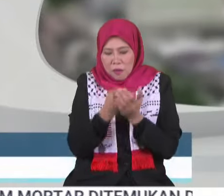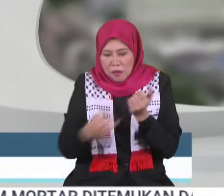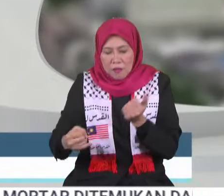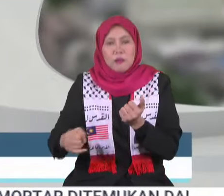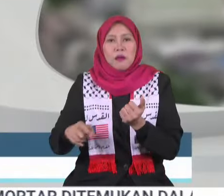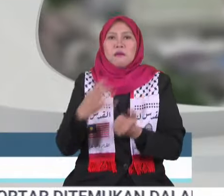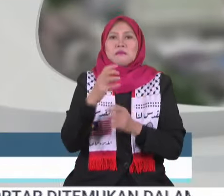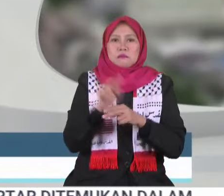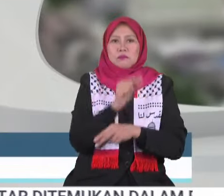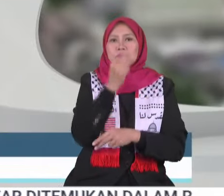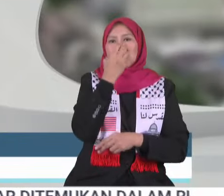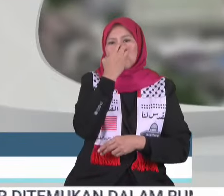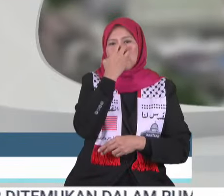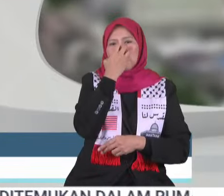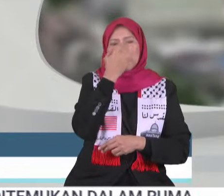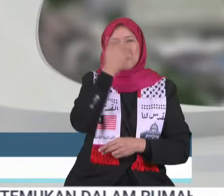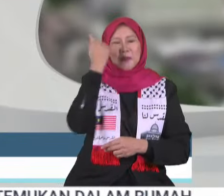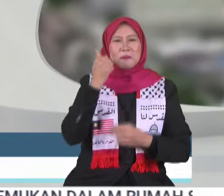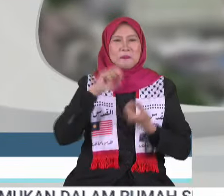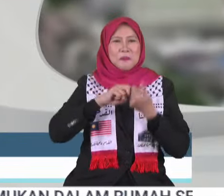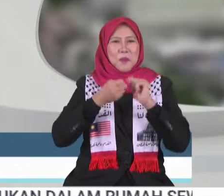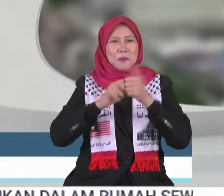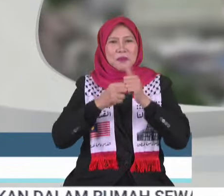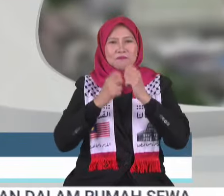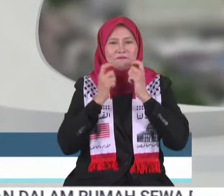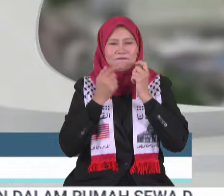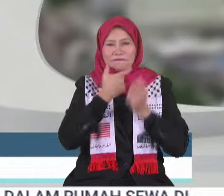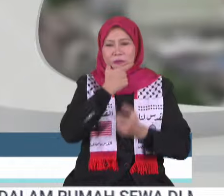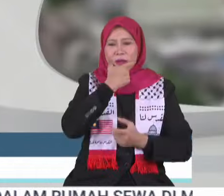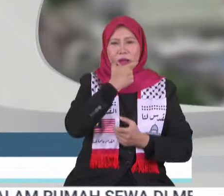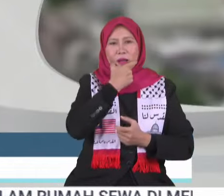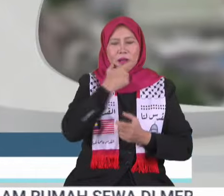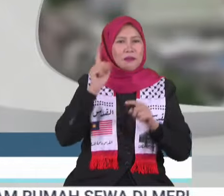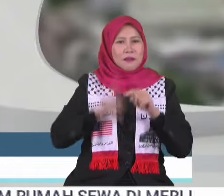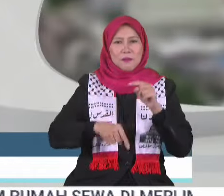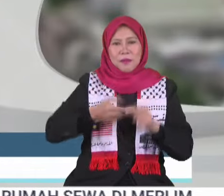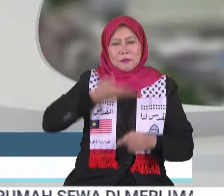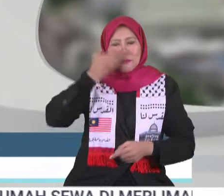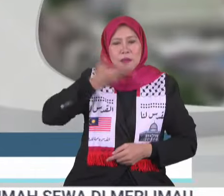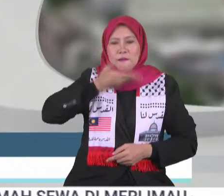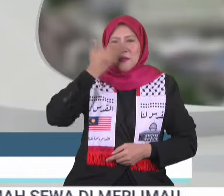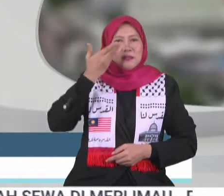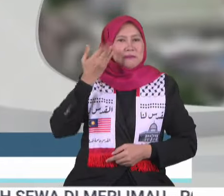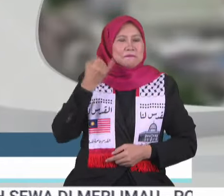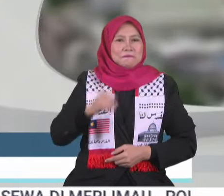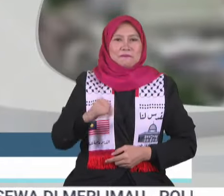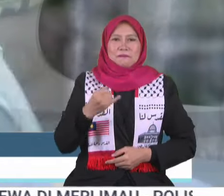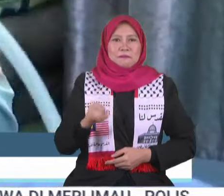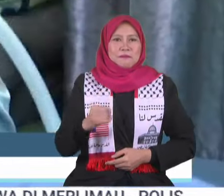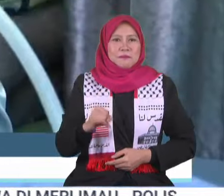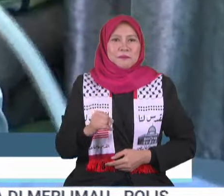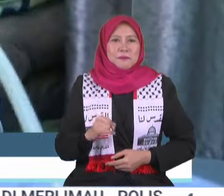dilahirkan. Ekoran komplikasi rahang, Afiyah tidak dapat bernafas dengan sempurna.